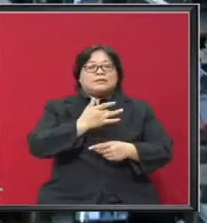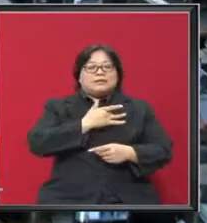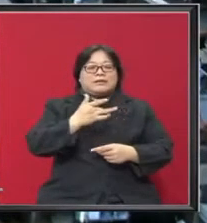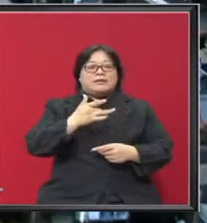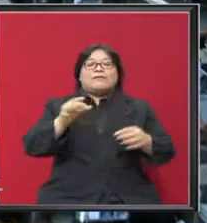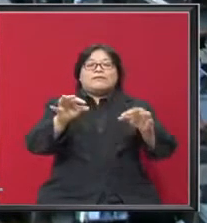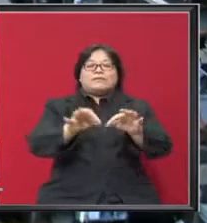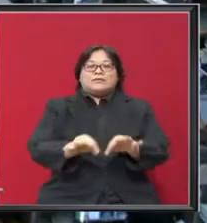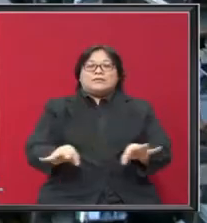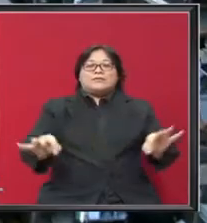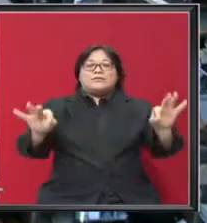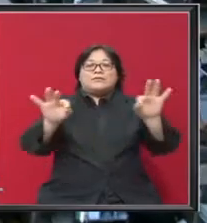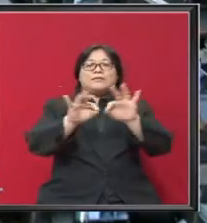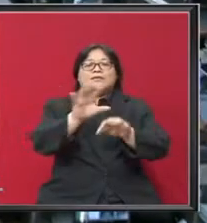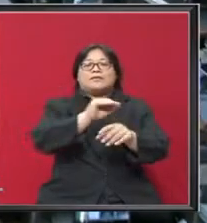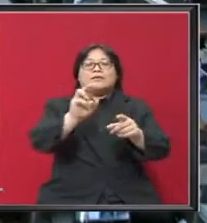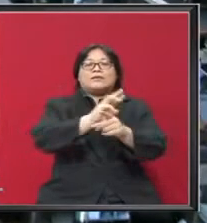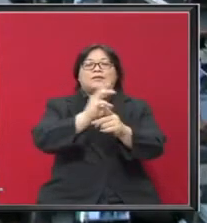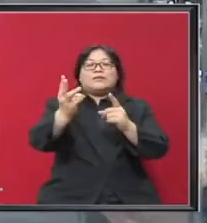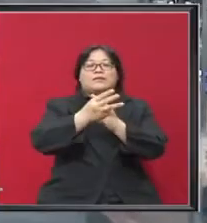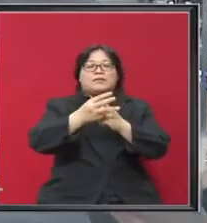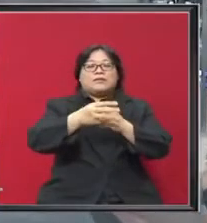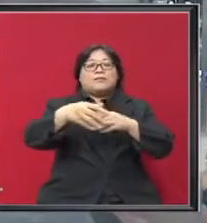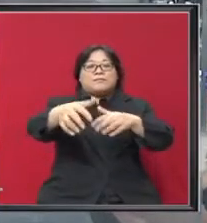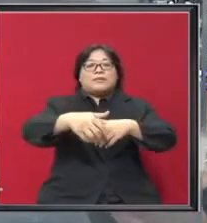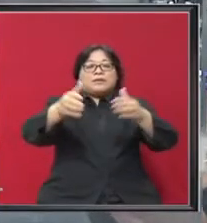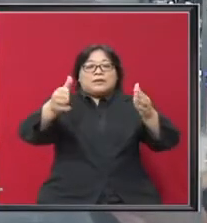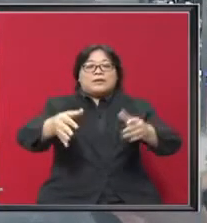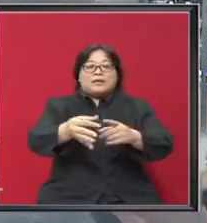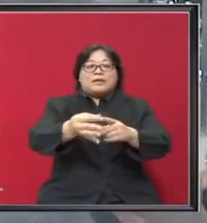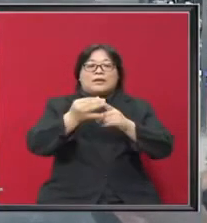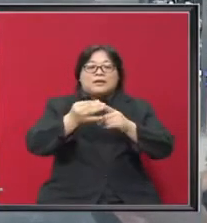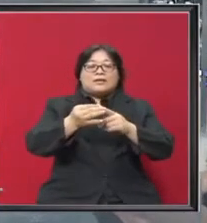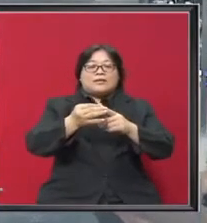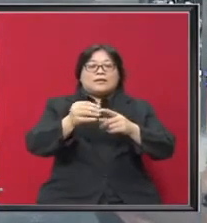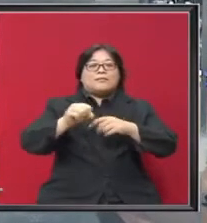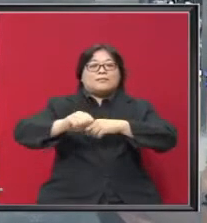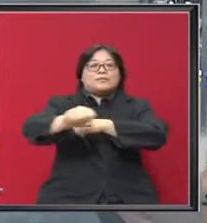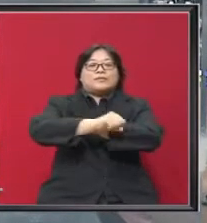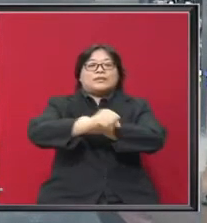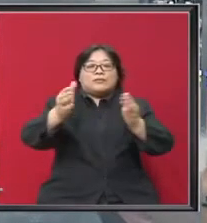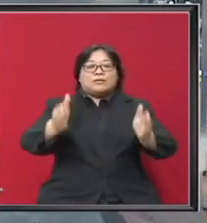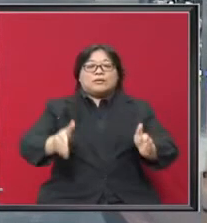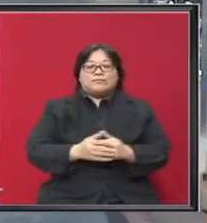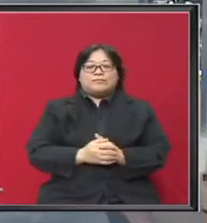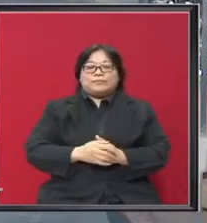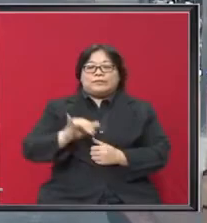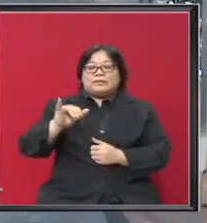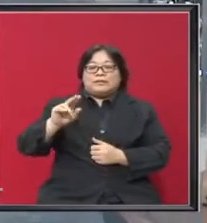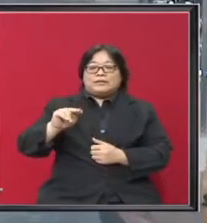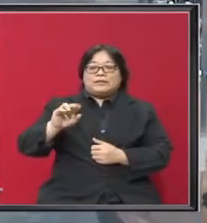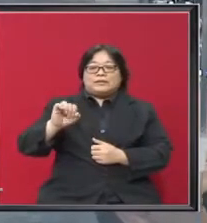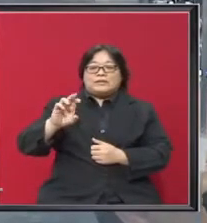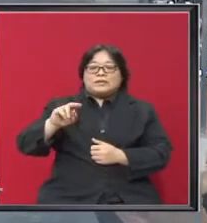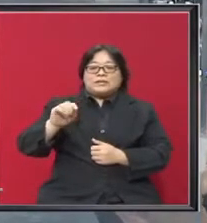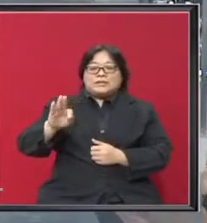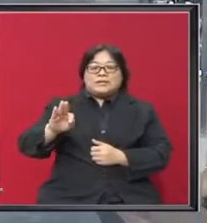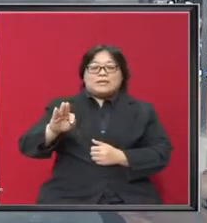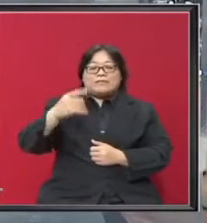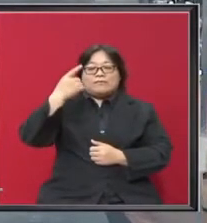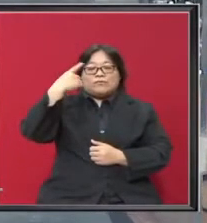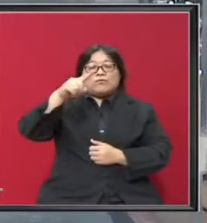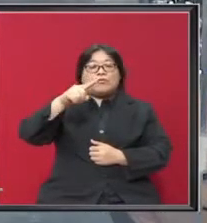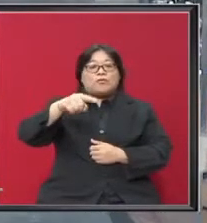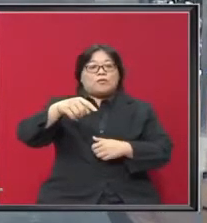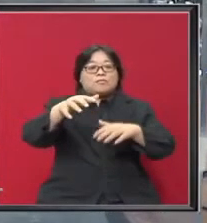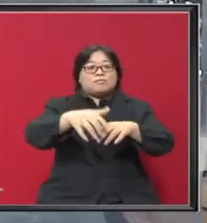kepentingan dan kewajiban para petani khususnya para pesawat insentif kepada petani yang